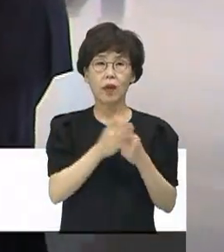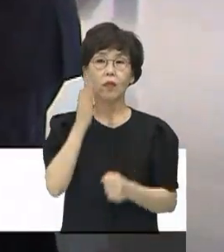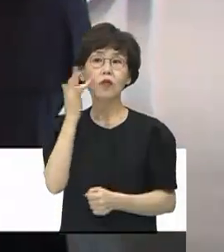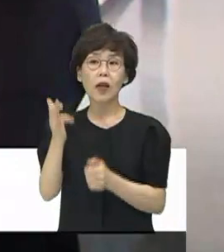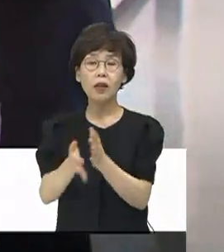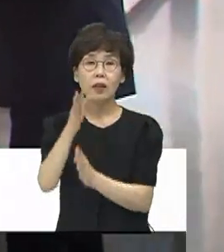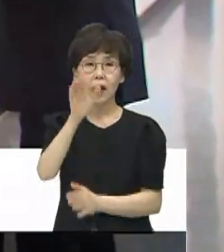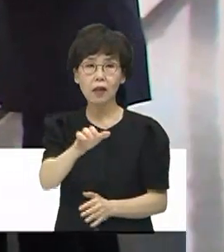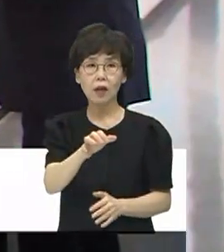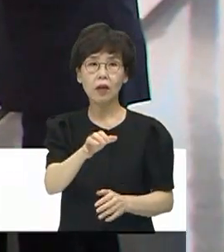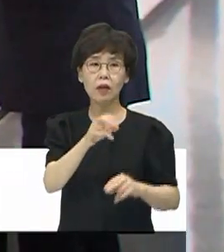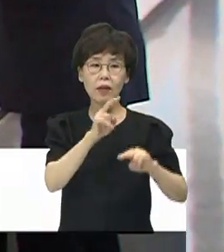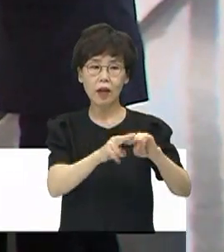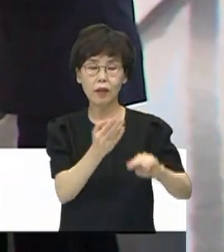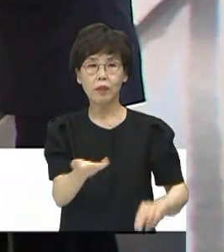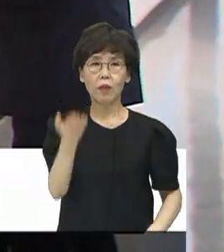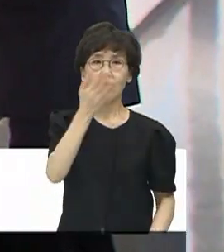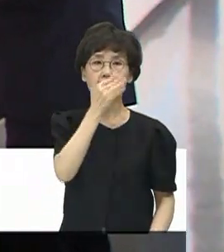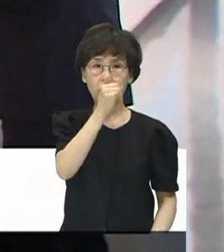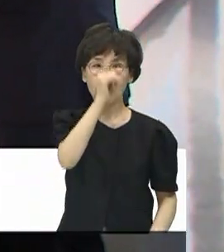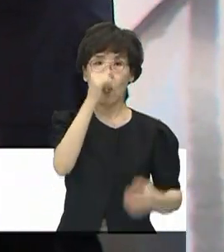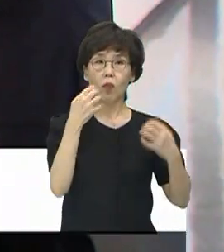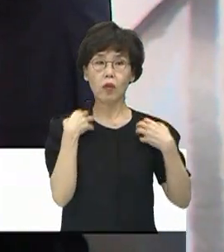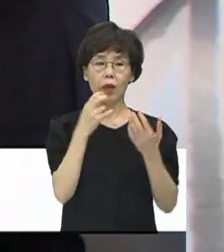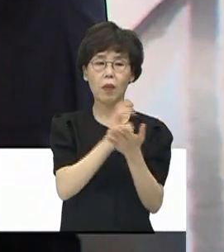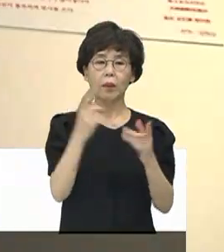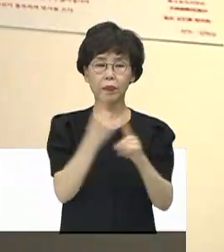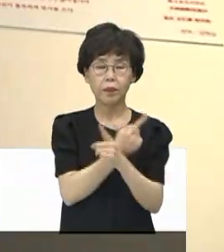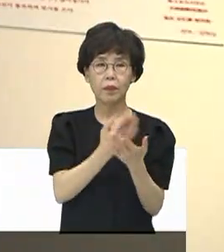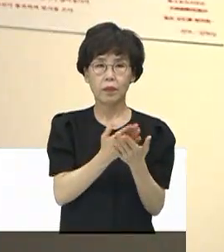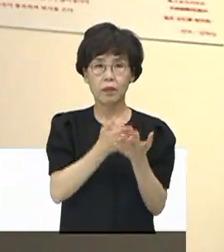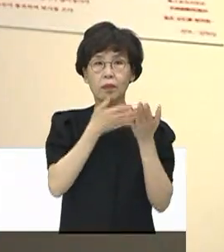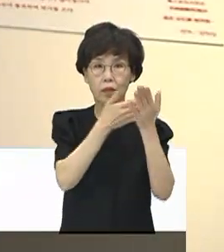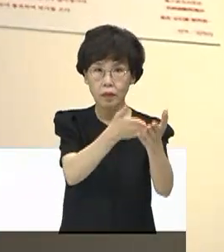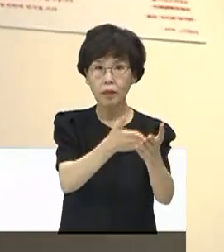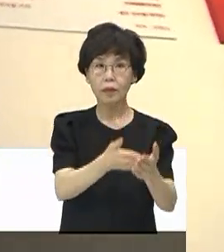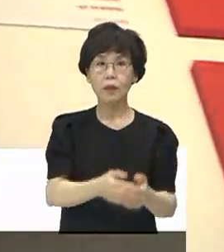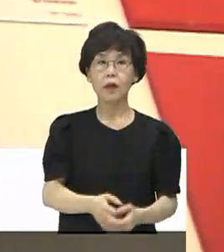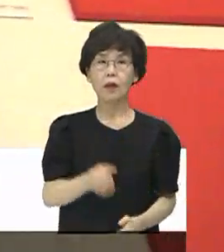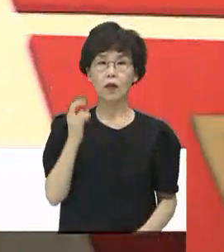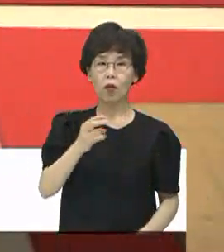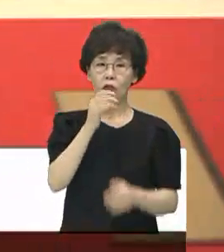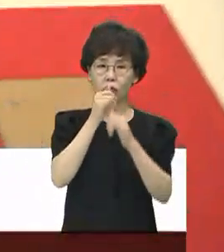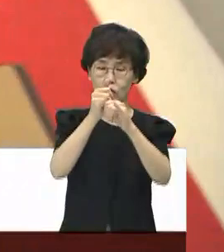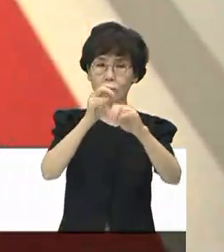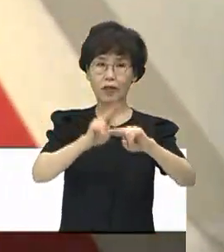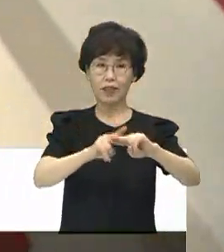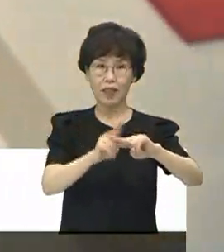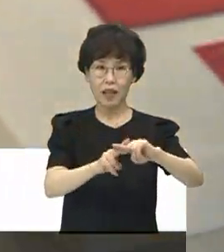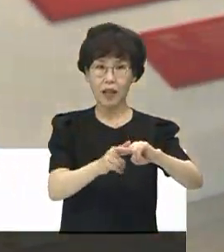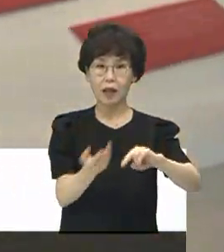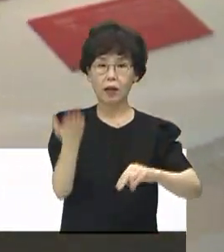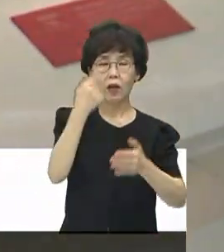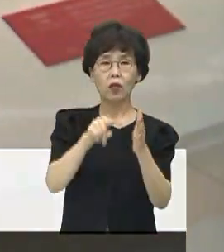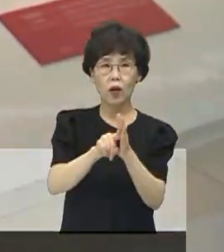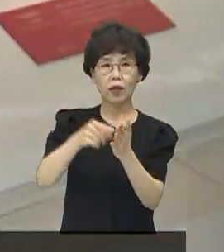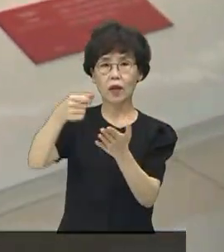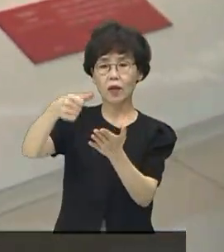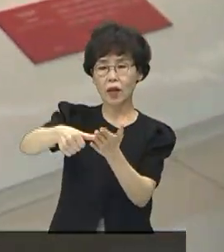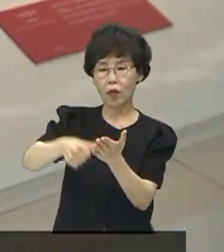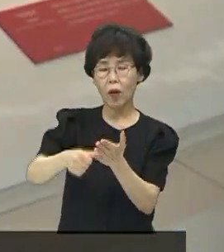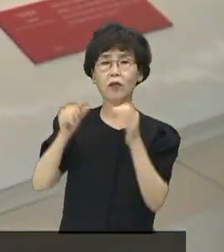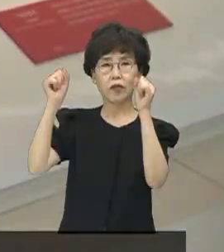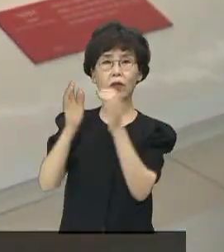울산시는 서훈 등급을 바꿀 수 있도록 정부의 법 개정을 촉구하는 한편 서훈 등급 상향을 위해 본격적인 서명운동을